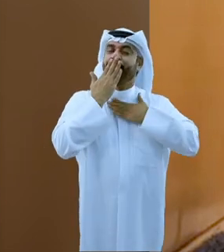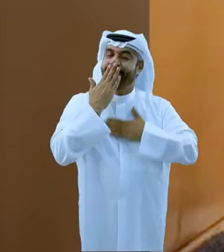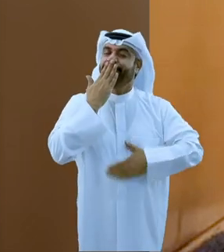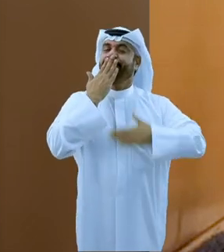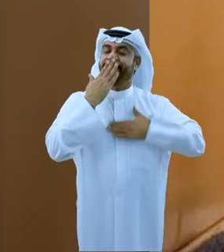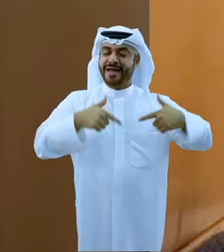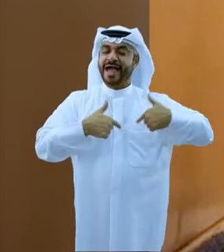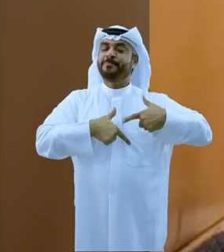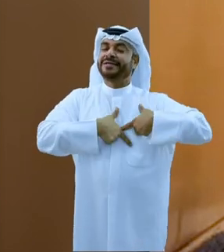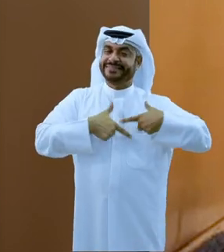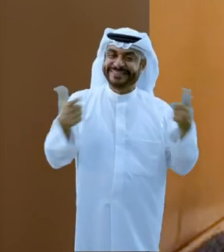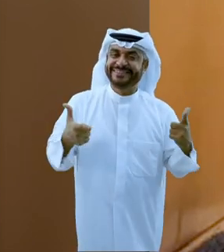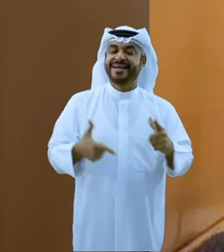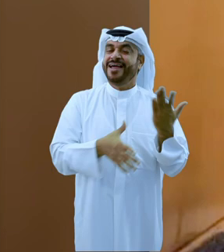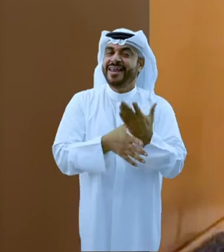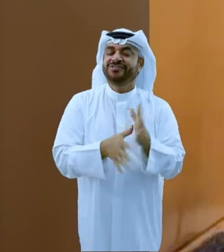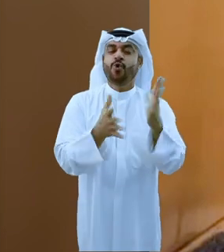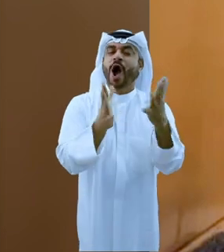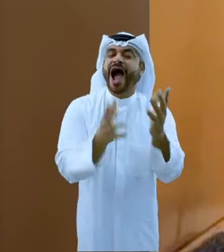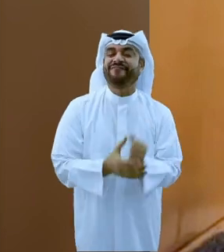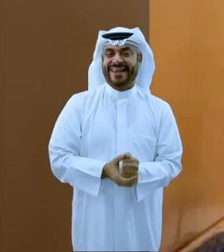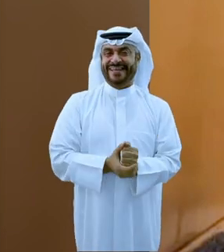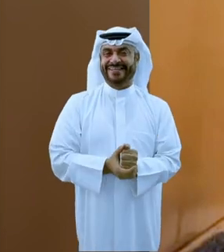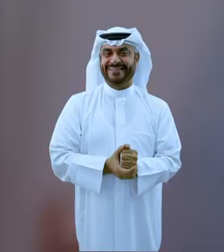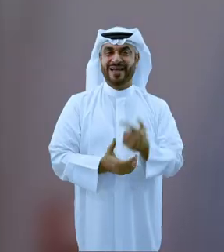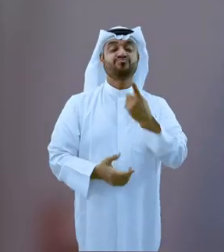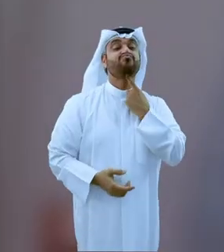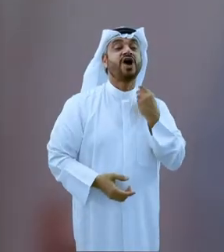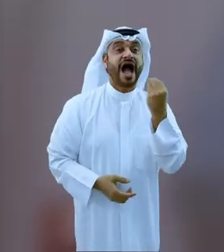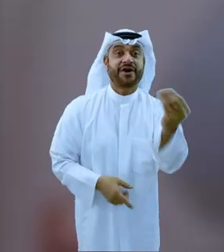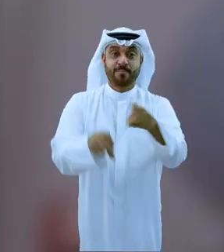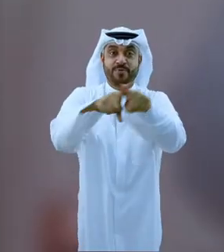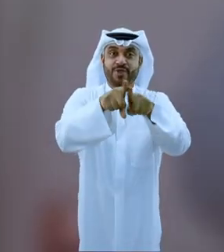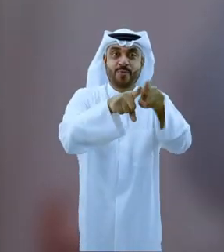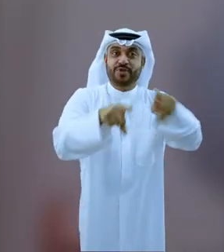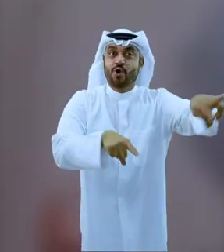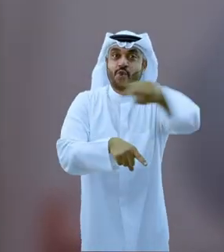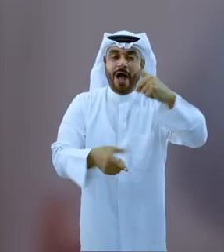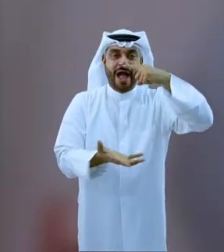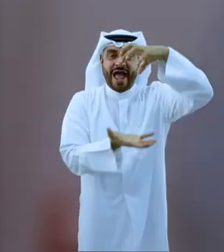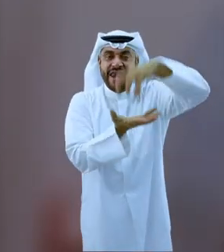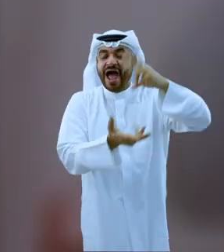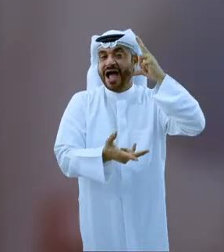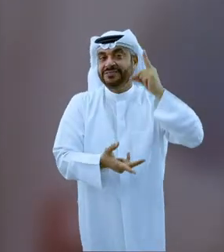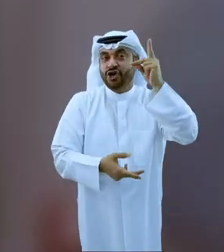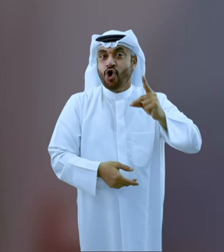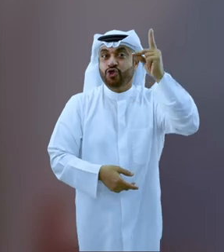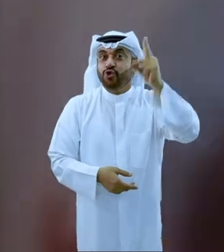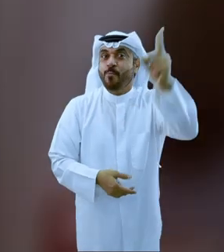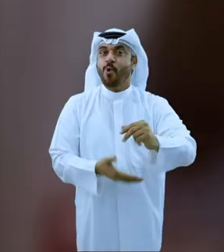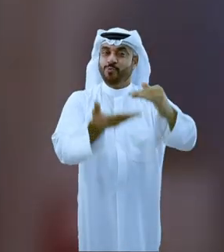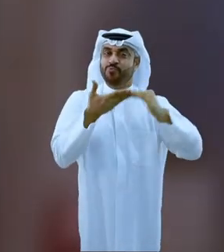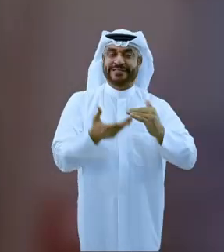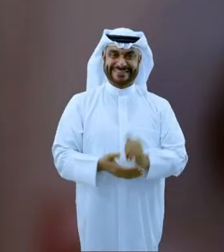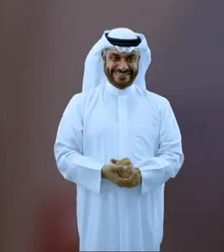يعني تحس قلبك تحمل أنا هو يخاف عليك صح يعني أنا أحبهم أنتوا إخواني ونادي الطموح نادي مجد